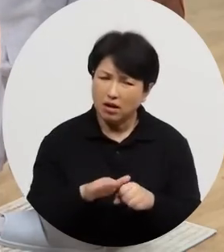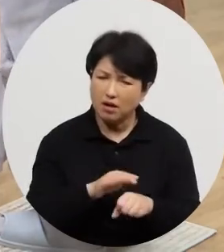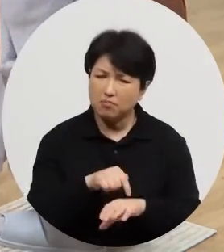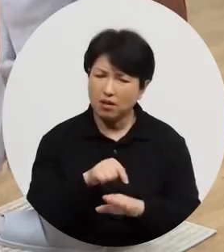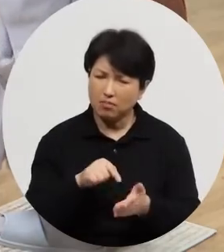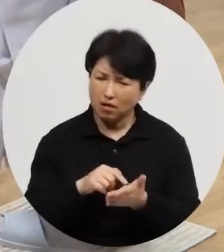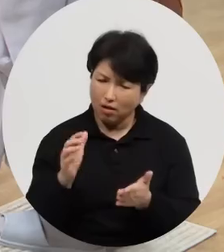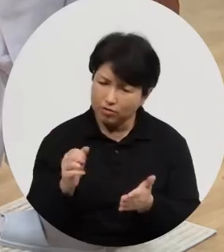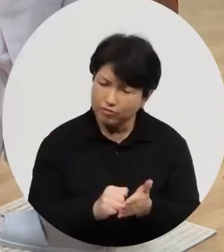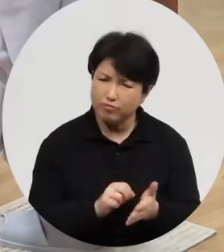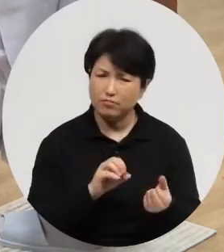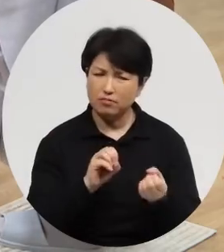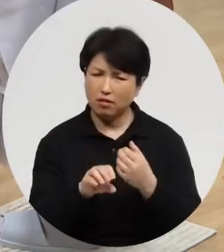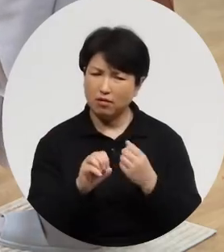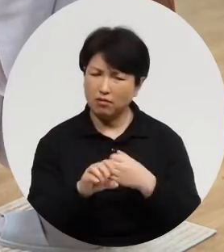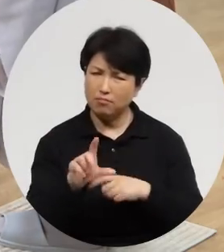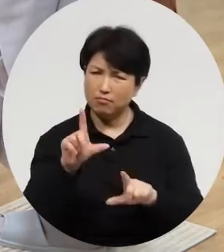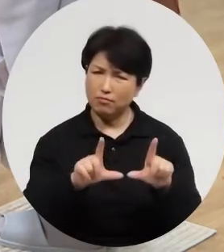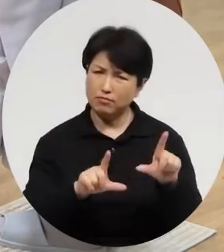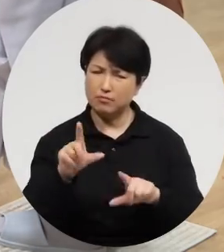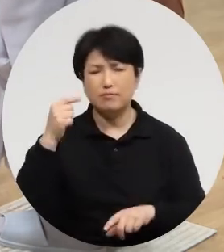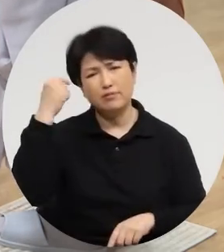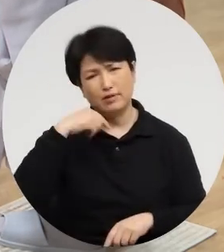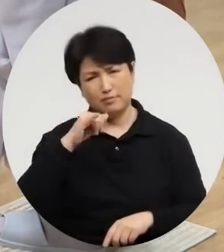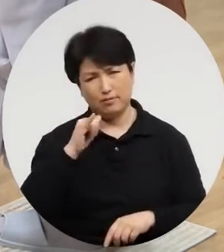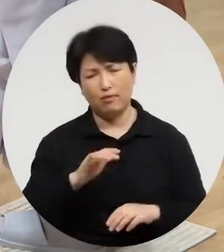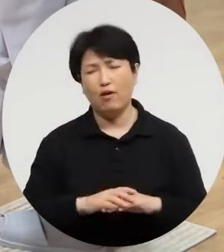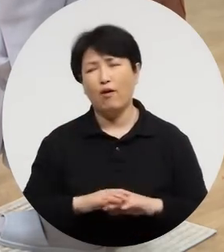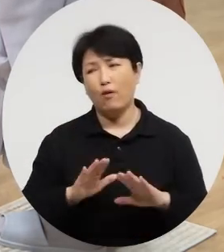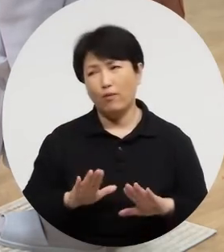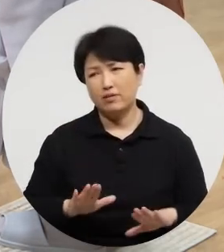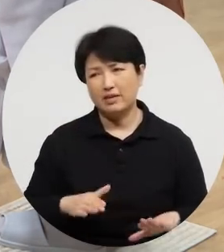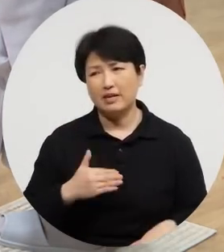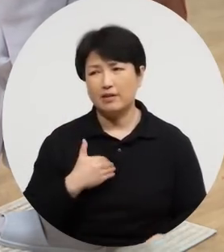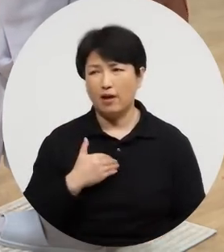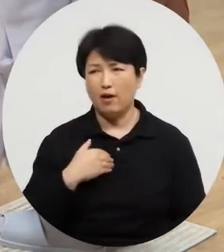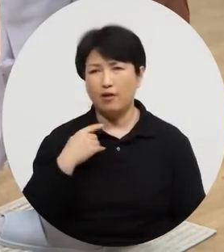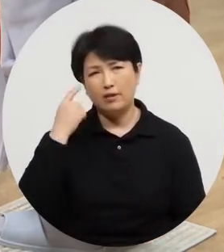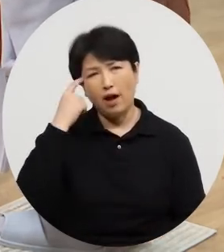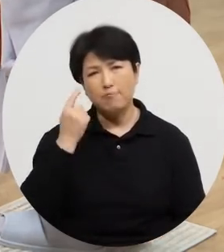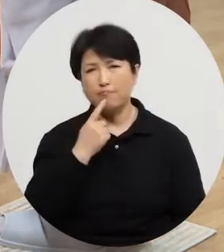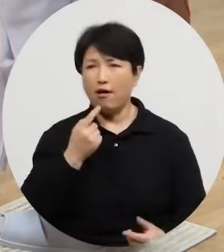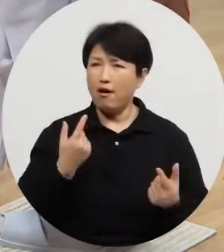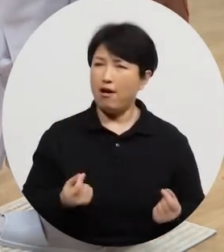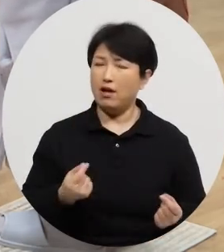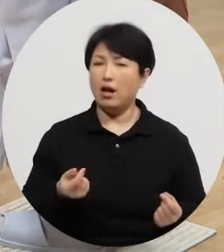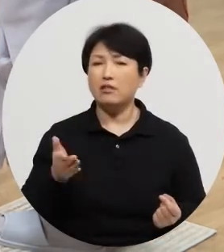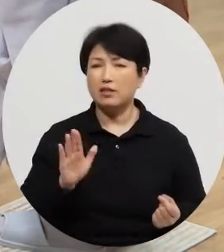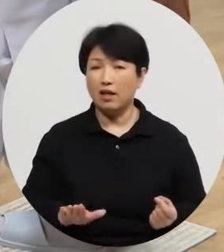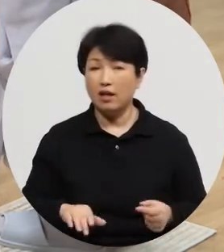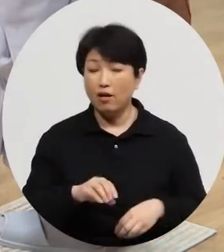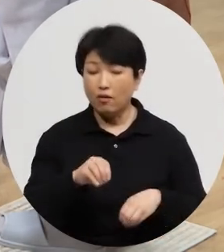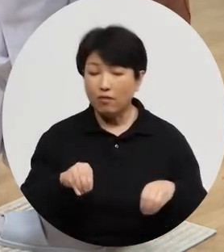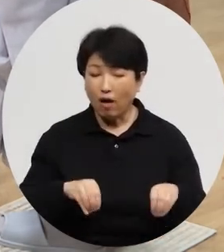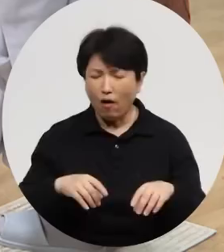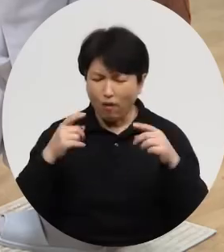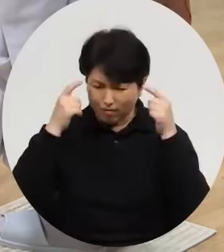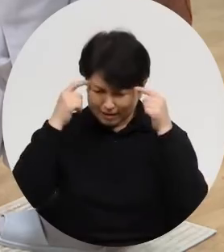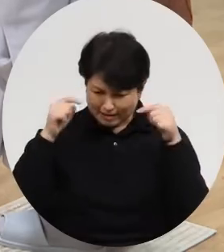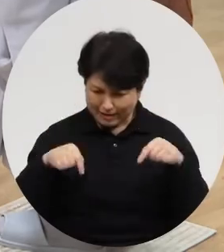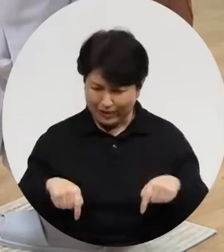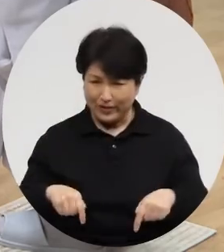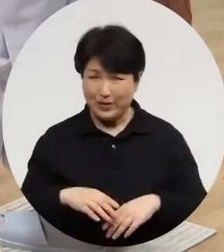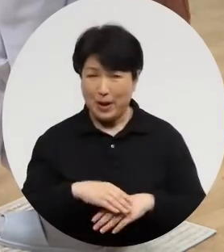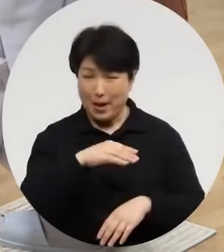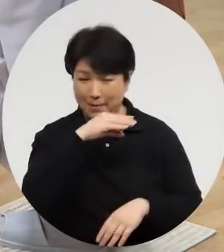것을 제가 느꼈습니다. 그래서 오늘 스님 말씀을 듣고 제 생각이 맞다고 생각했던 게 어리석다고 느꼈고,